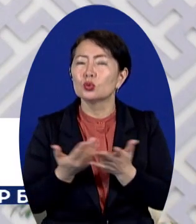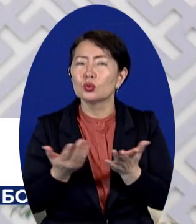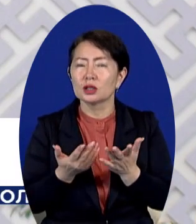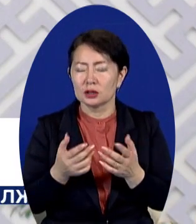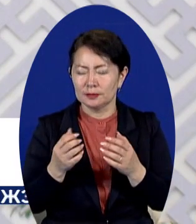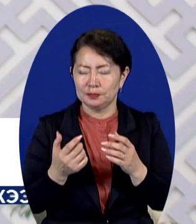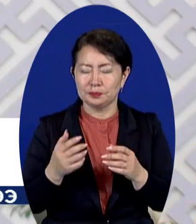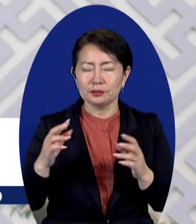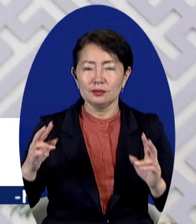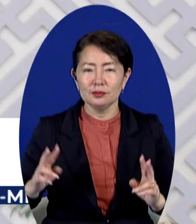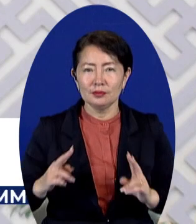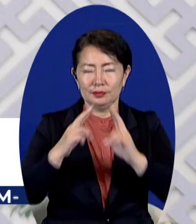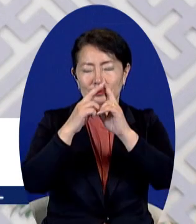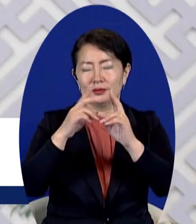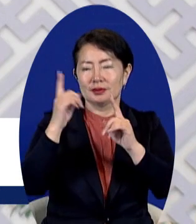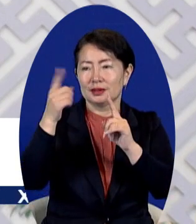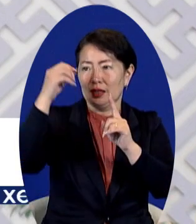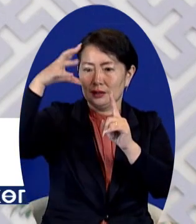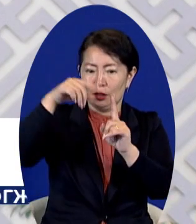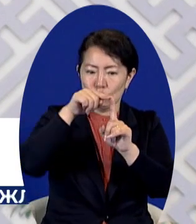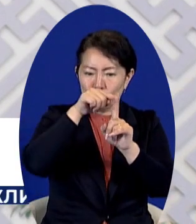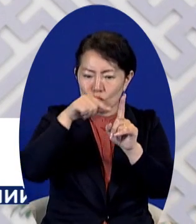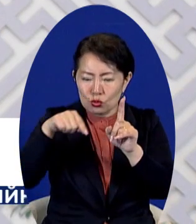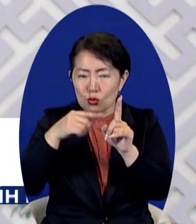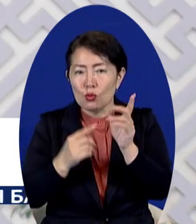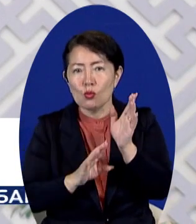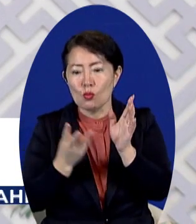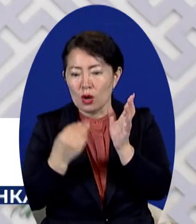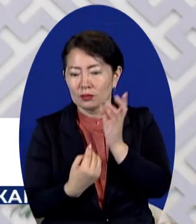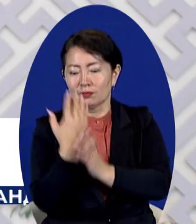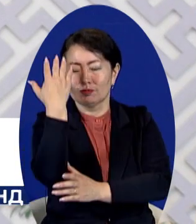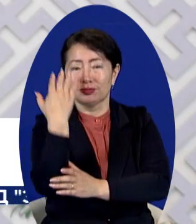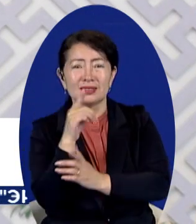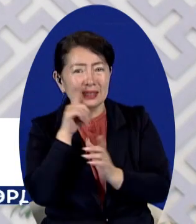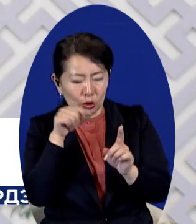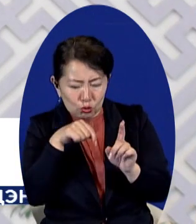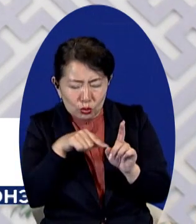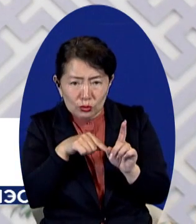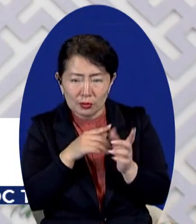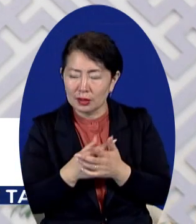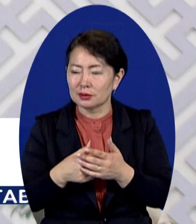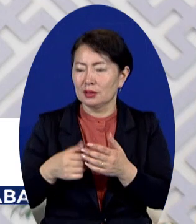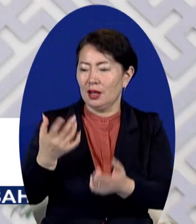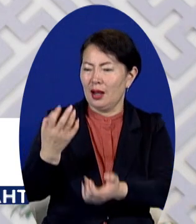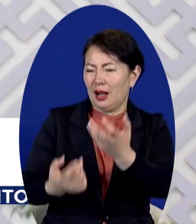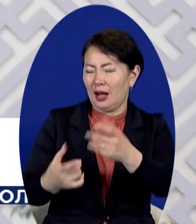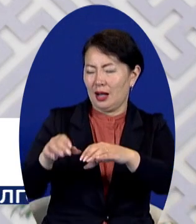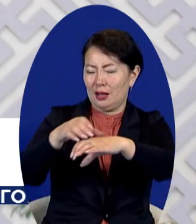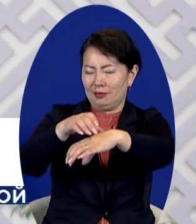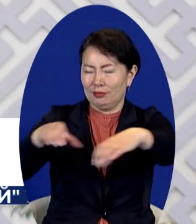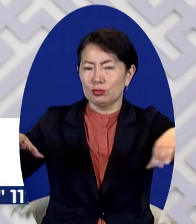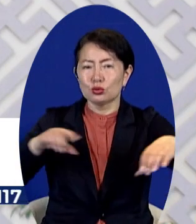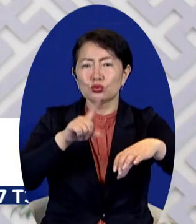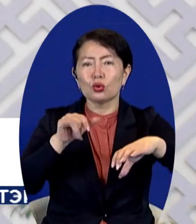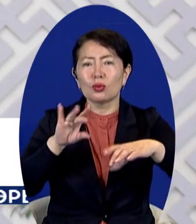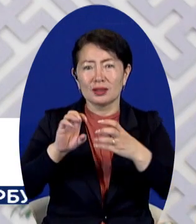одоо өндөр үрчлийн шугам доор ургасан мод тийм ээ, залуу мод. За нөгөө талаар түүмрийн халд зурс байгуулах шаардлагатай